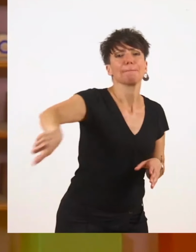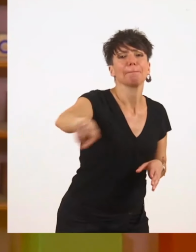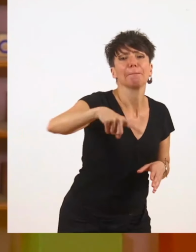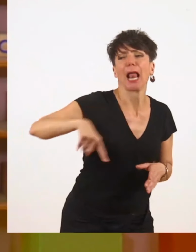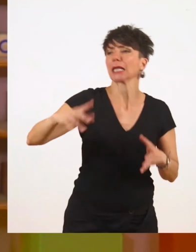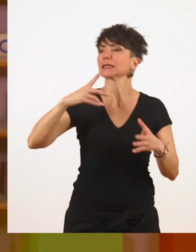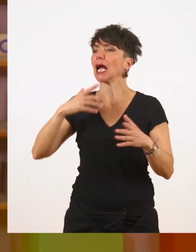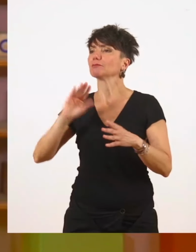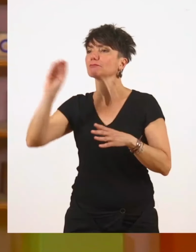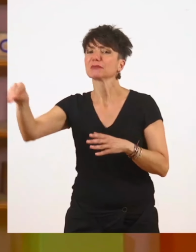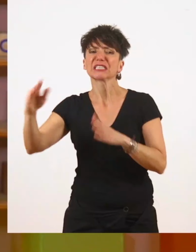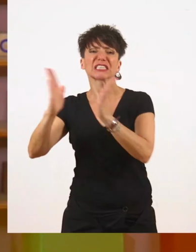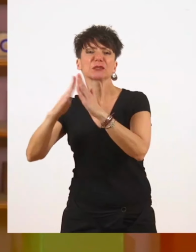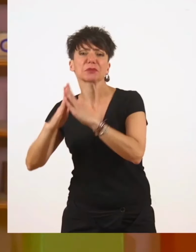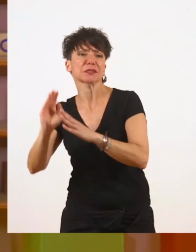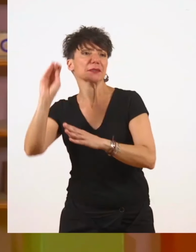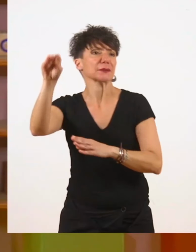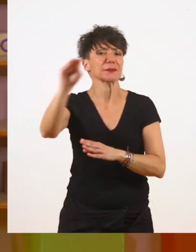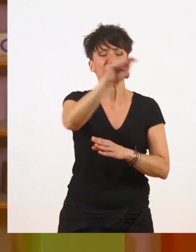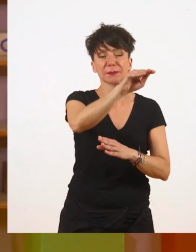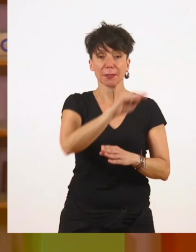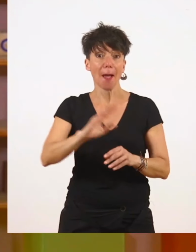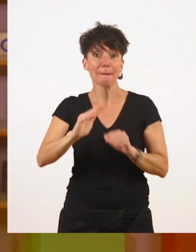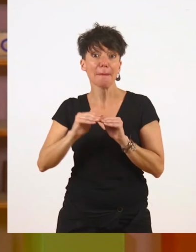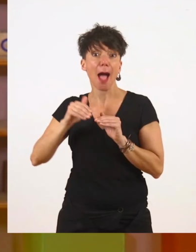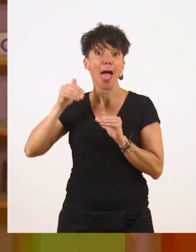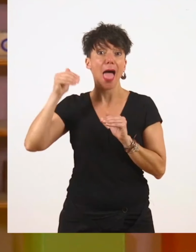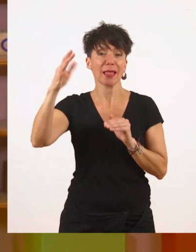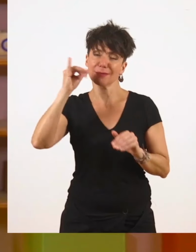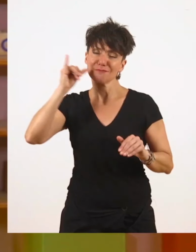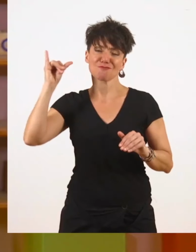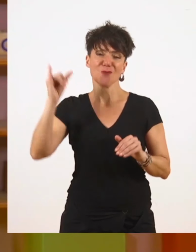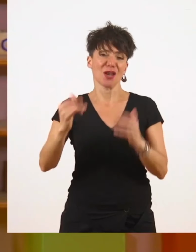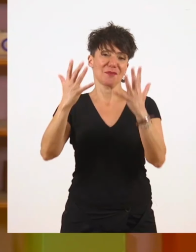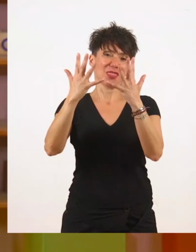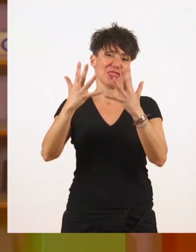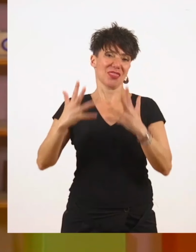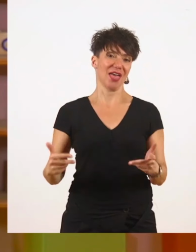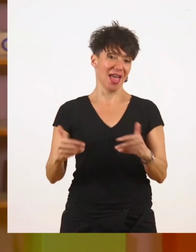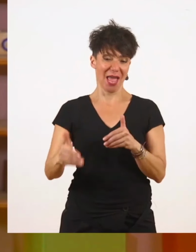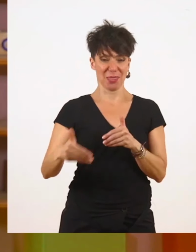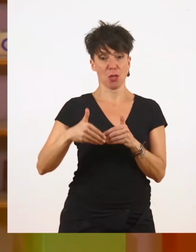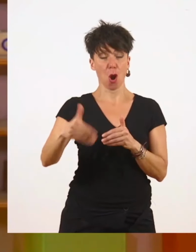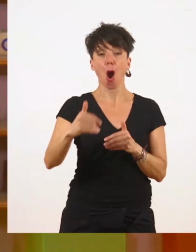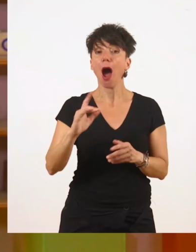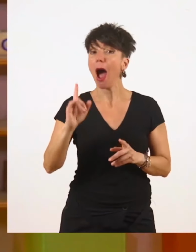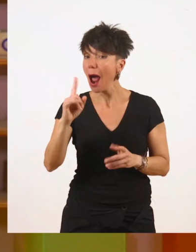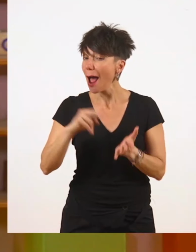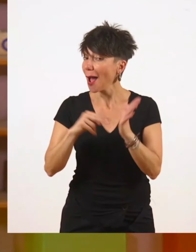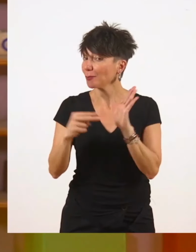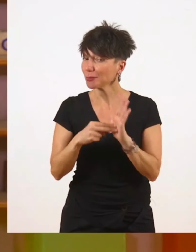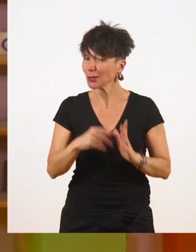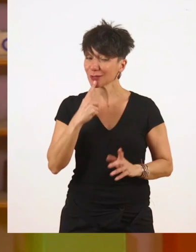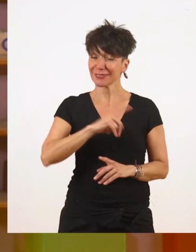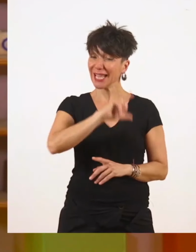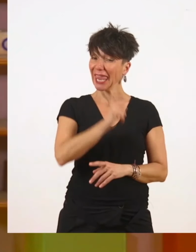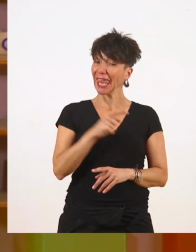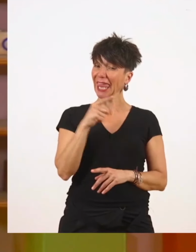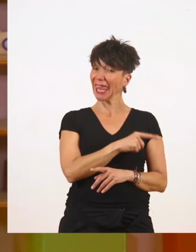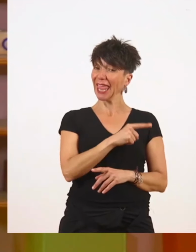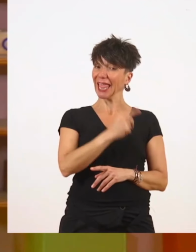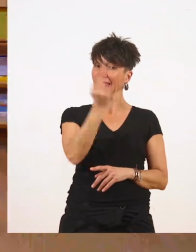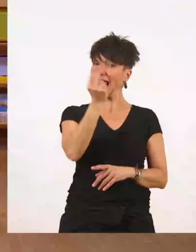σπίτι κάποιου ευγενούς. Σύντομα, όμως, θα αποκτήσουν τη δική τους μόνιμη θεατρική στέγη. Κάτι που δεν συνέβαινε, όπως θυμάστε, στην Commedia dell'arte, όπου